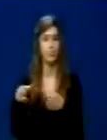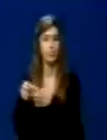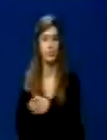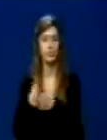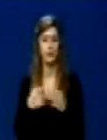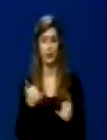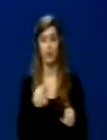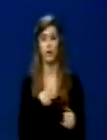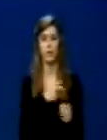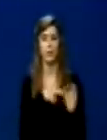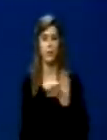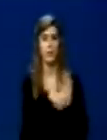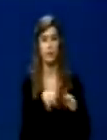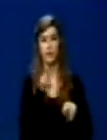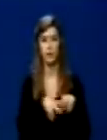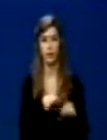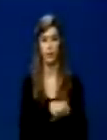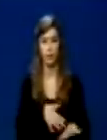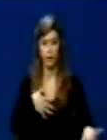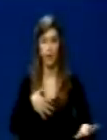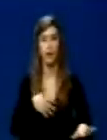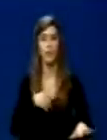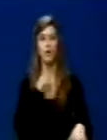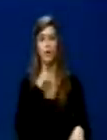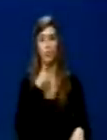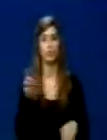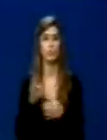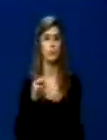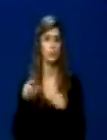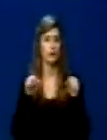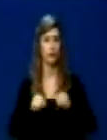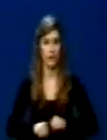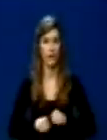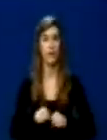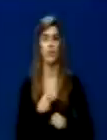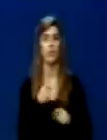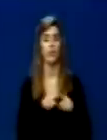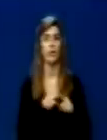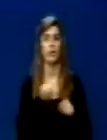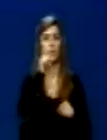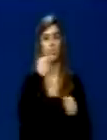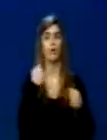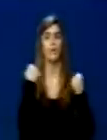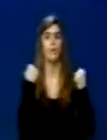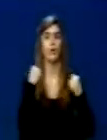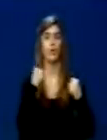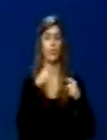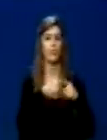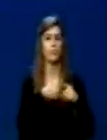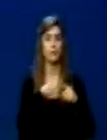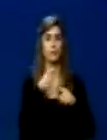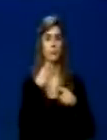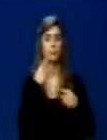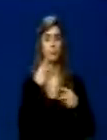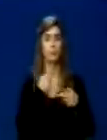që i kemi miratuar këtu në Kuvend, të sponsorizuar nga qeveria, e kemi vendosur gigantin më të madh ekonomik edhe më të rëndësishëm ekonomik të